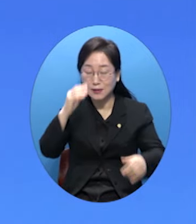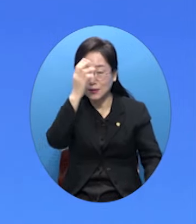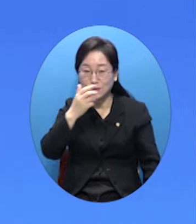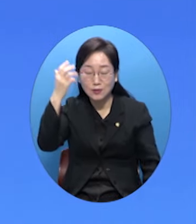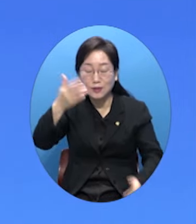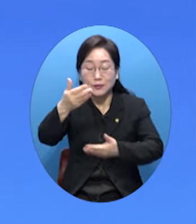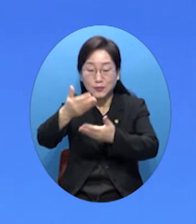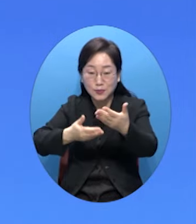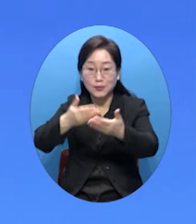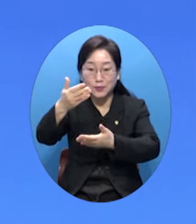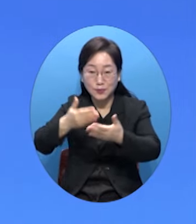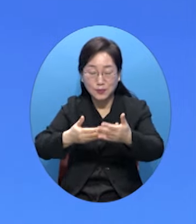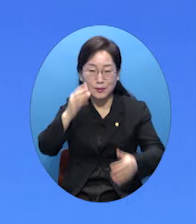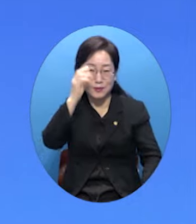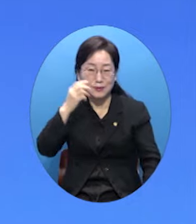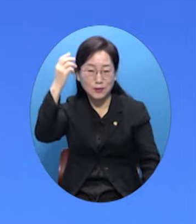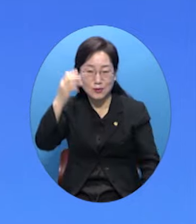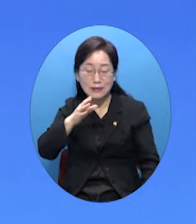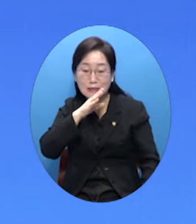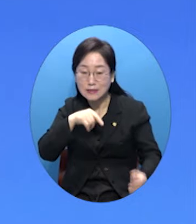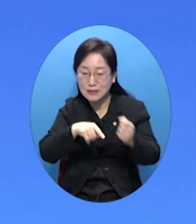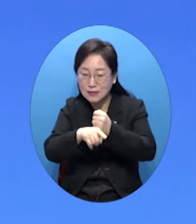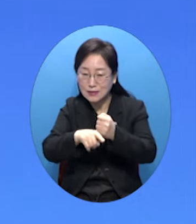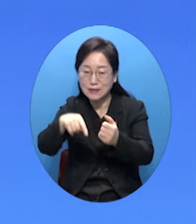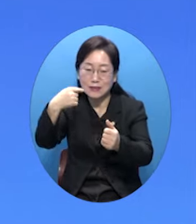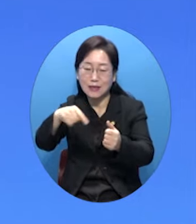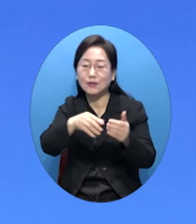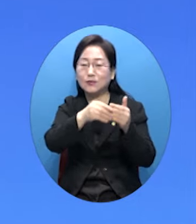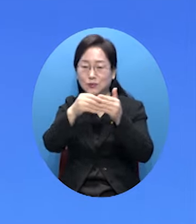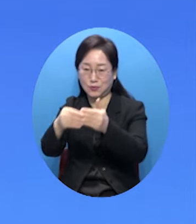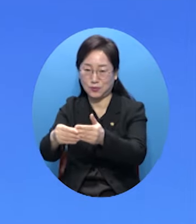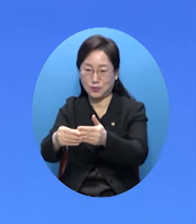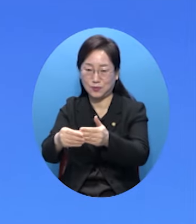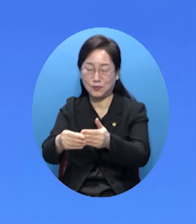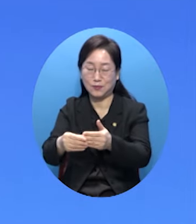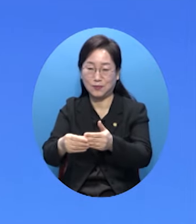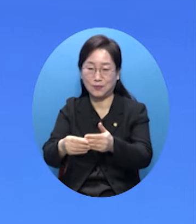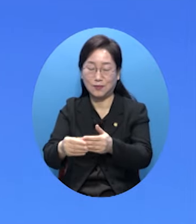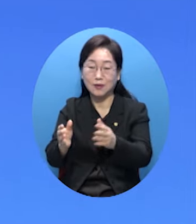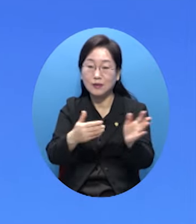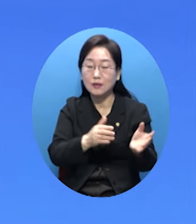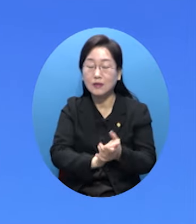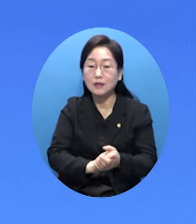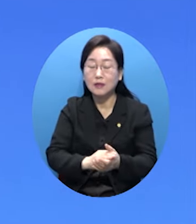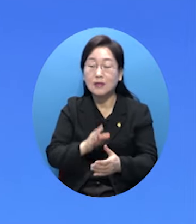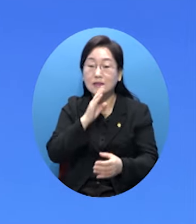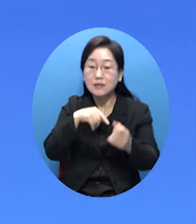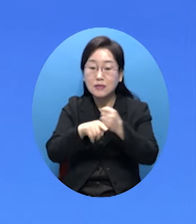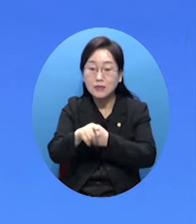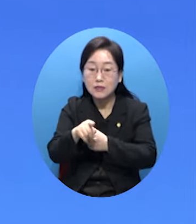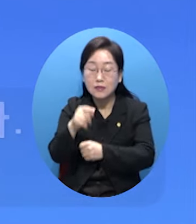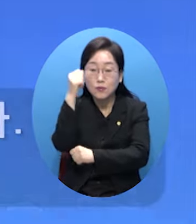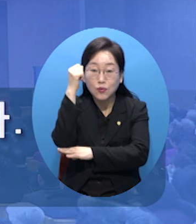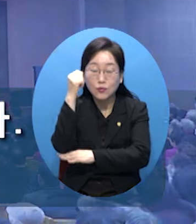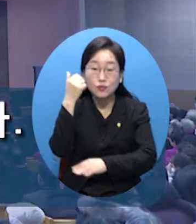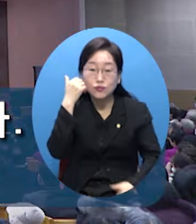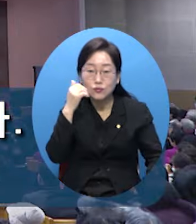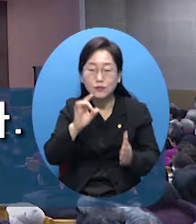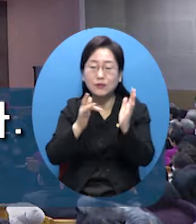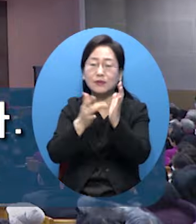교제하면 성령께서 우리를 진리 가운데로 인도해 주십니다. 그런데 진리의 본체는 예수 그리스도이십니다.